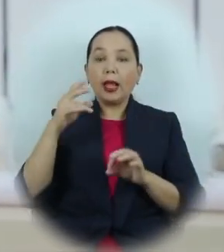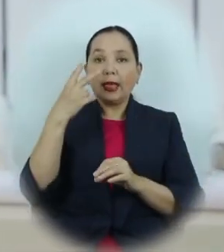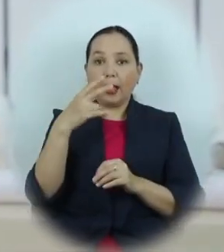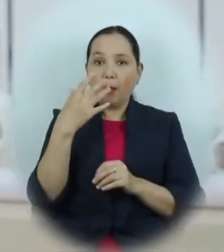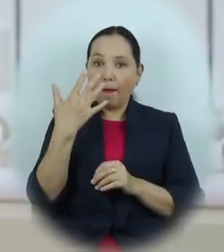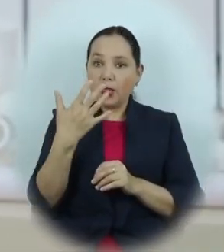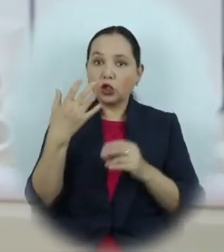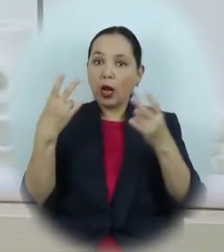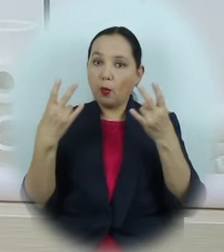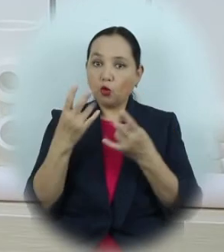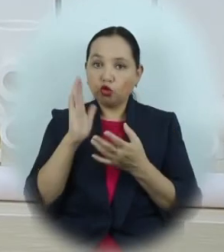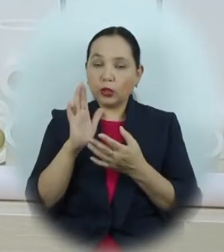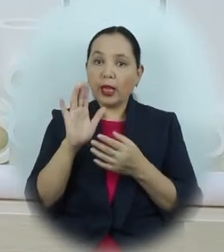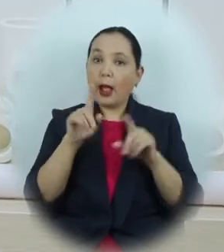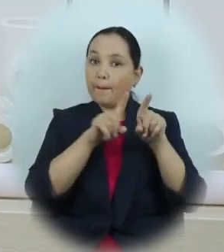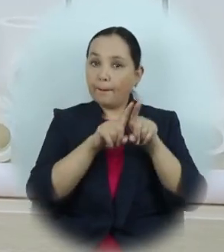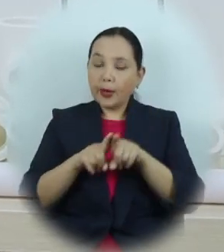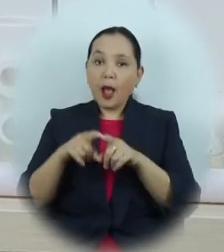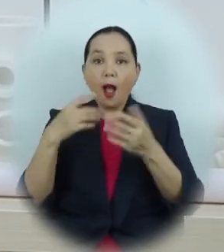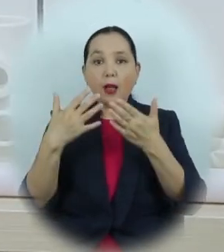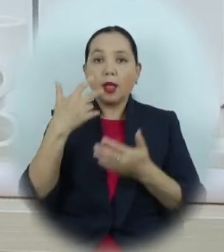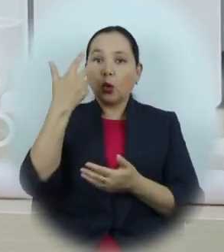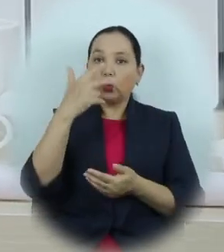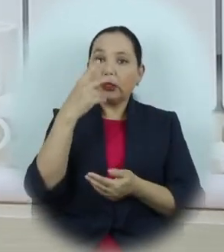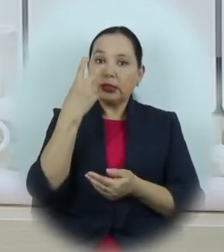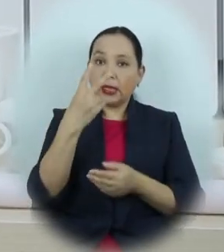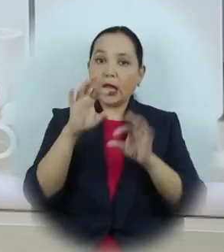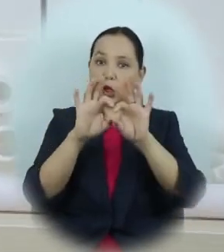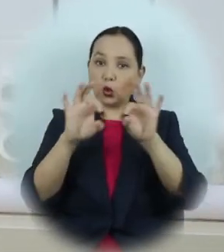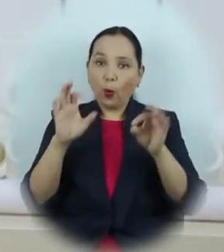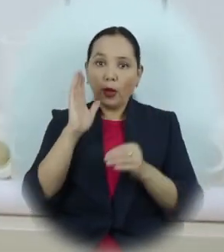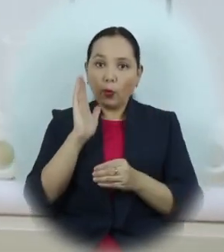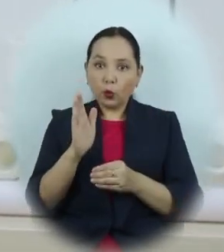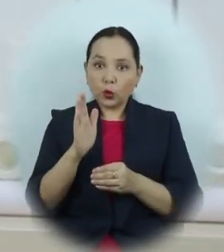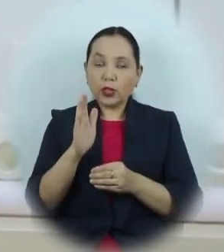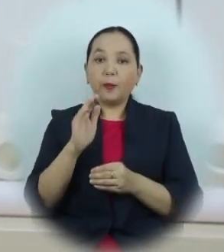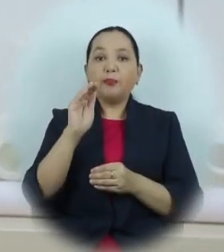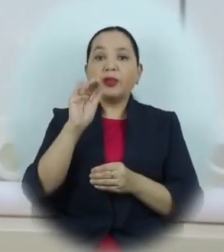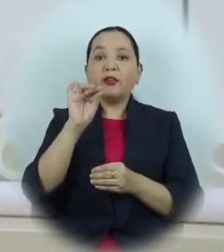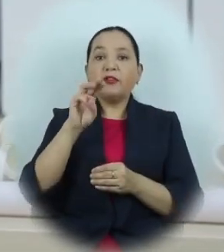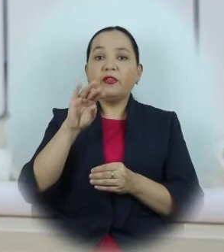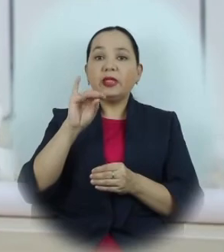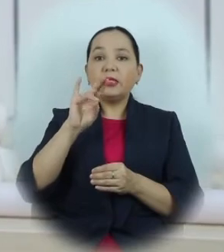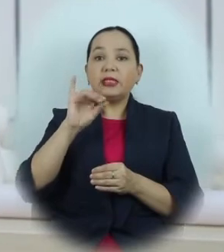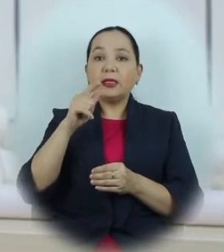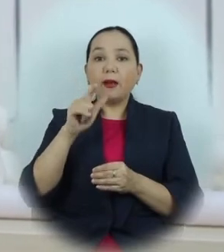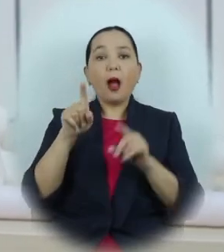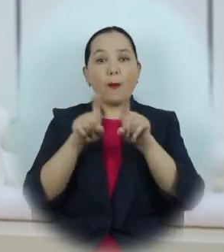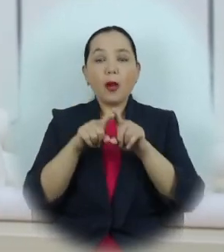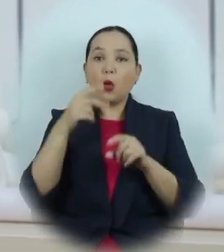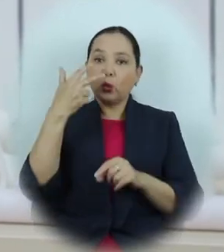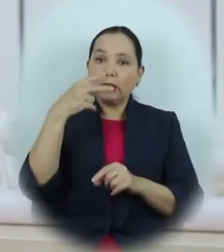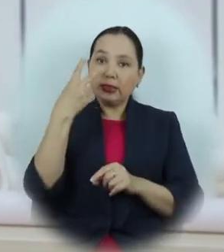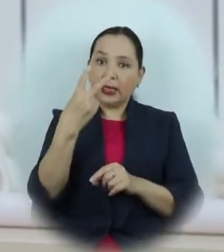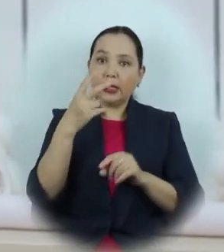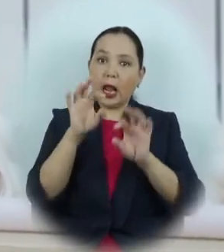25 talik bo'lishi kerak. Agar 32 talik turbamiz bo'ladigan bo'lsa, fittingimiz ham 32